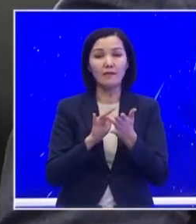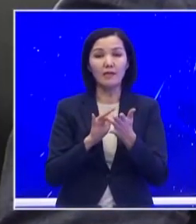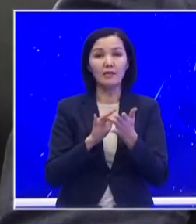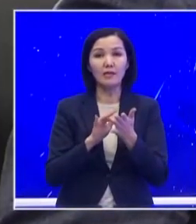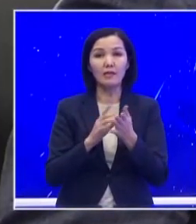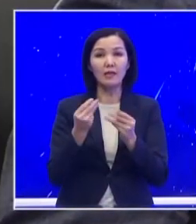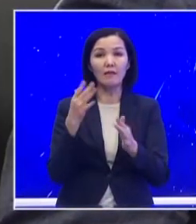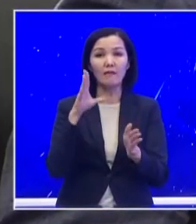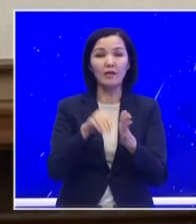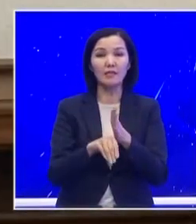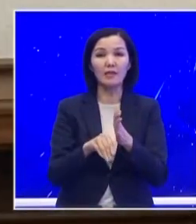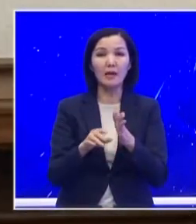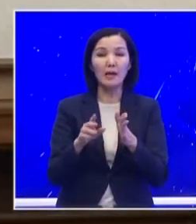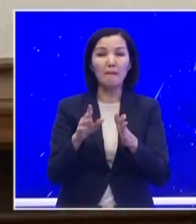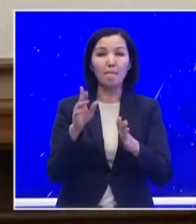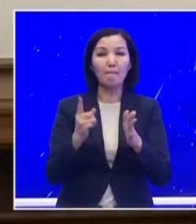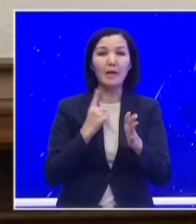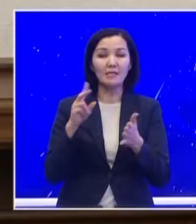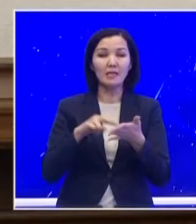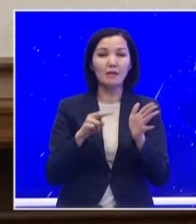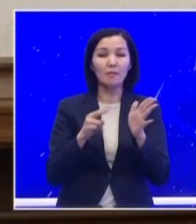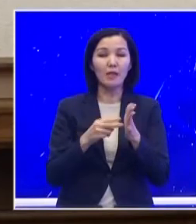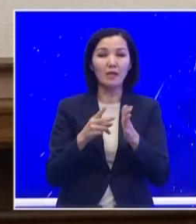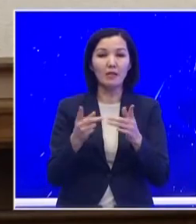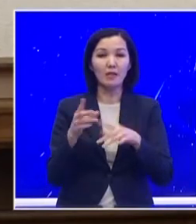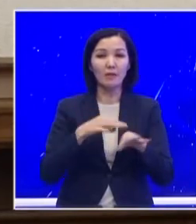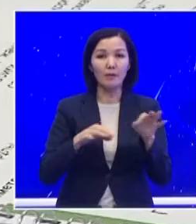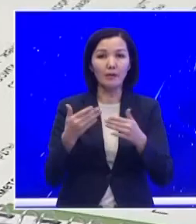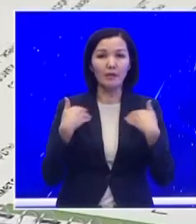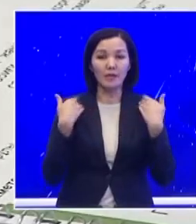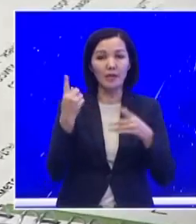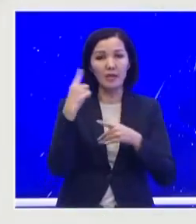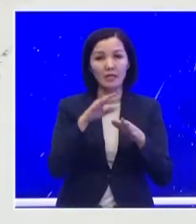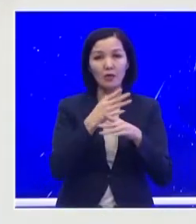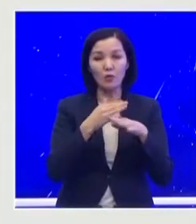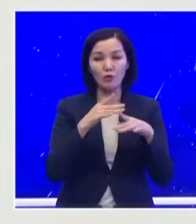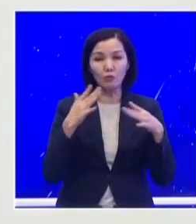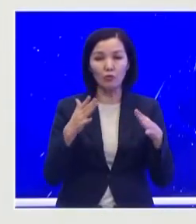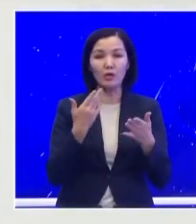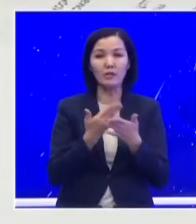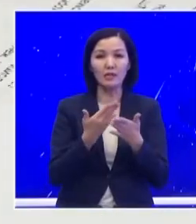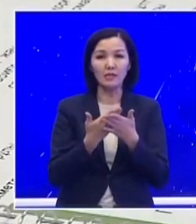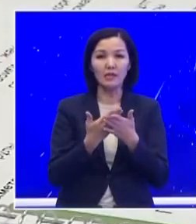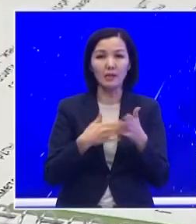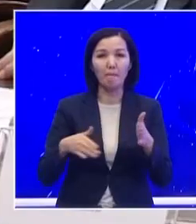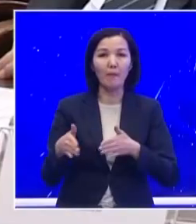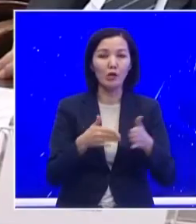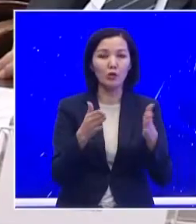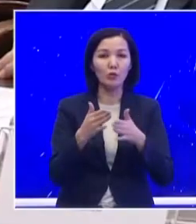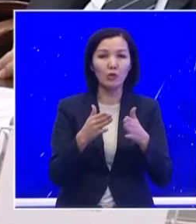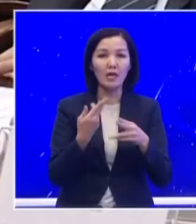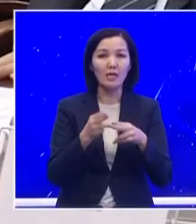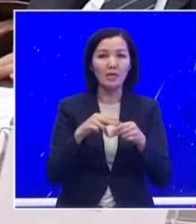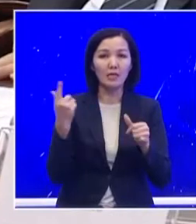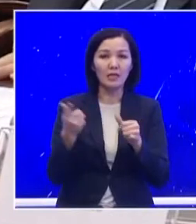был представлен мастер-план по развитию экологического туризма в регионе. Идей немало. К примеру, создать специальный пеший маршрут по так называемому